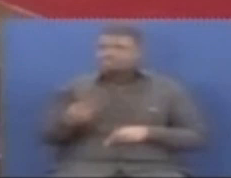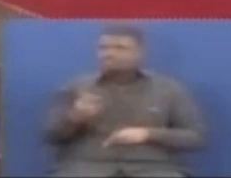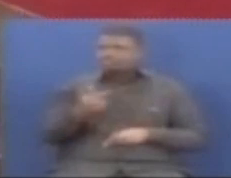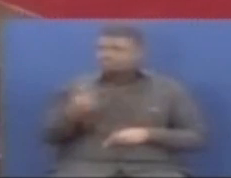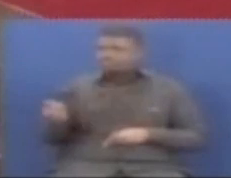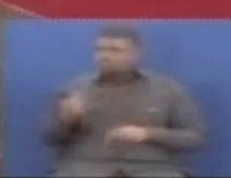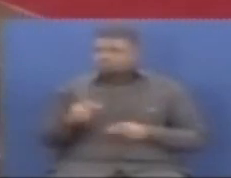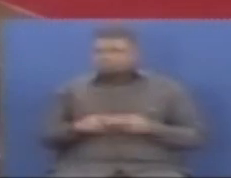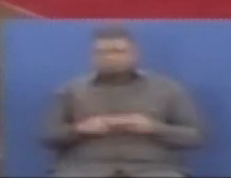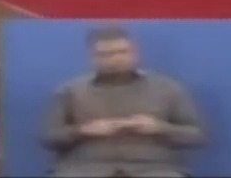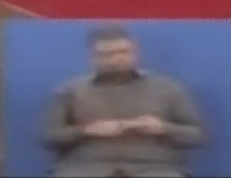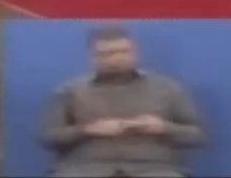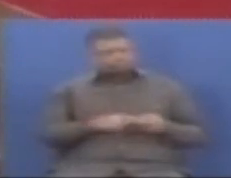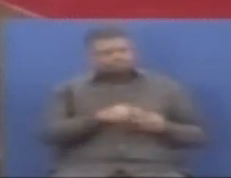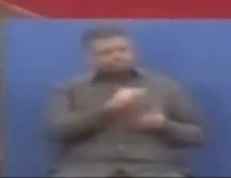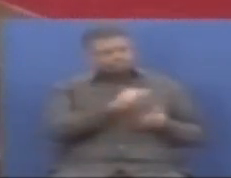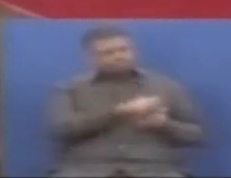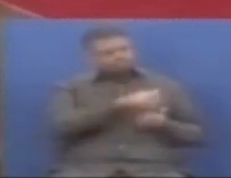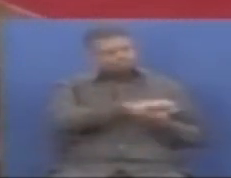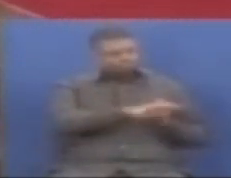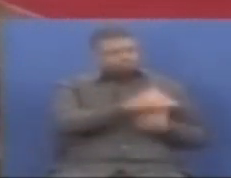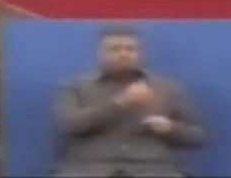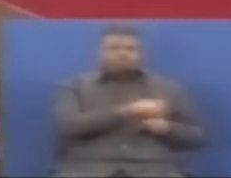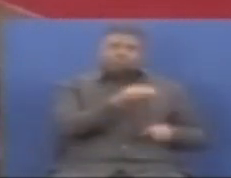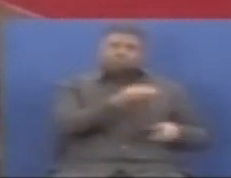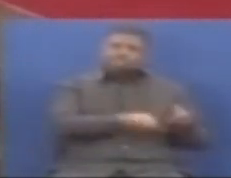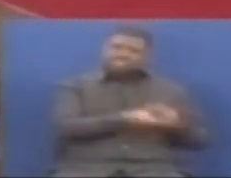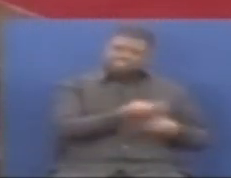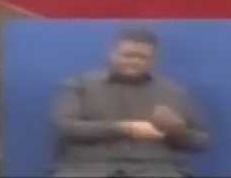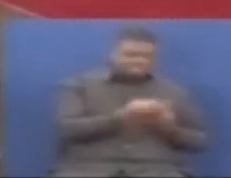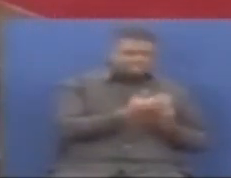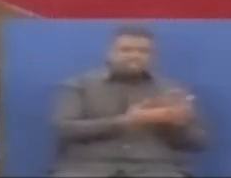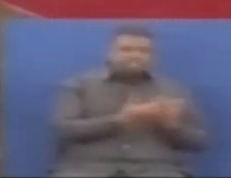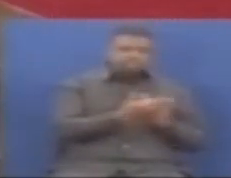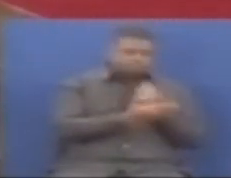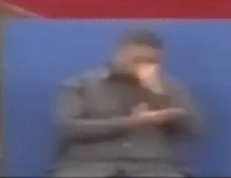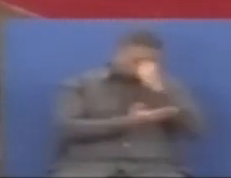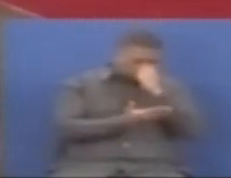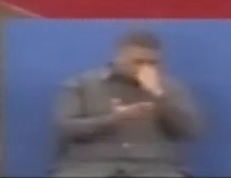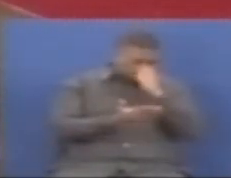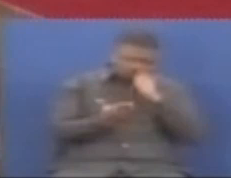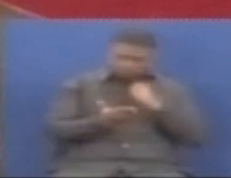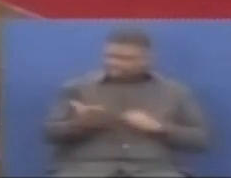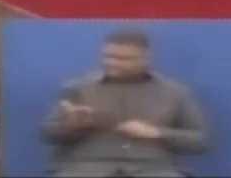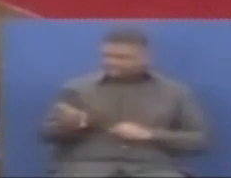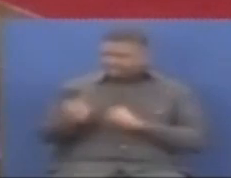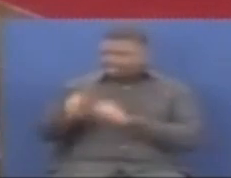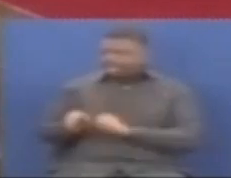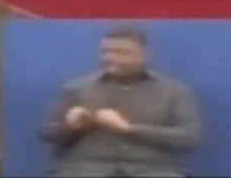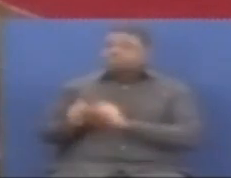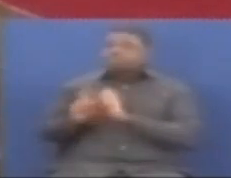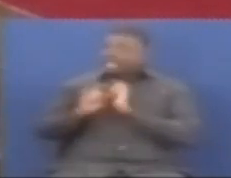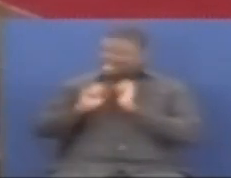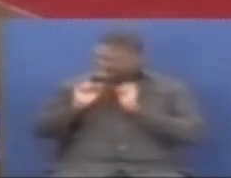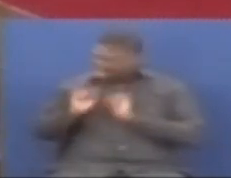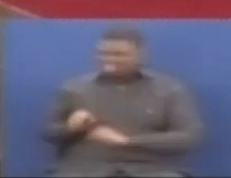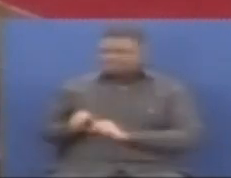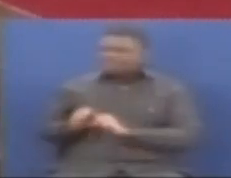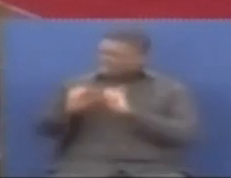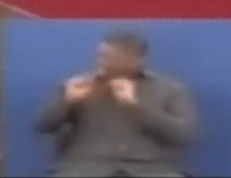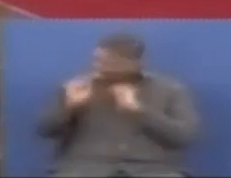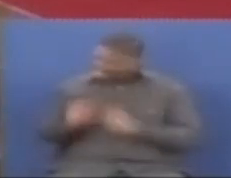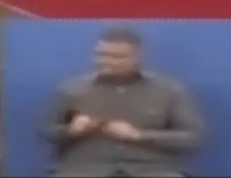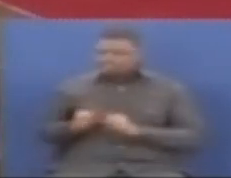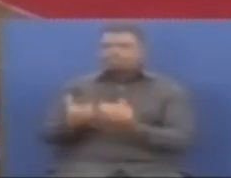Mheshimiwa Frank Mwakajoka, swali la nyongeza. Asante Mheshimiwa Spika kwa kunipa nafasi niweze kuuliza swali la nyongeza. Pamoja na majibu